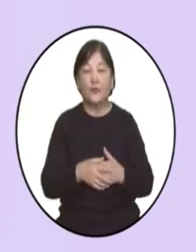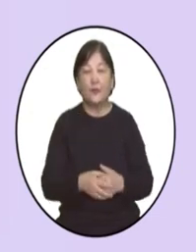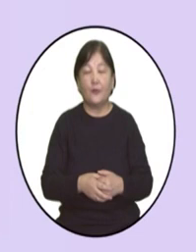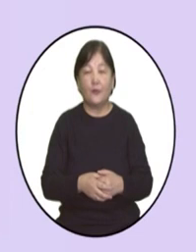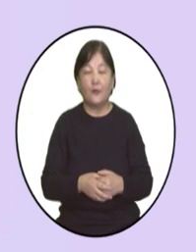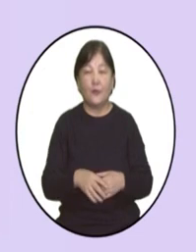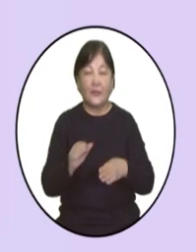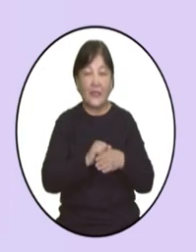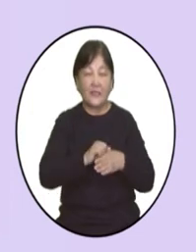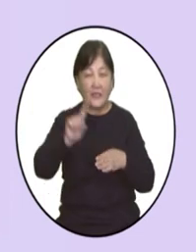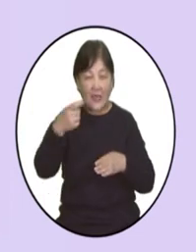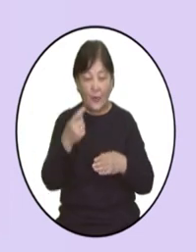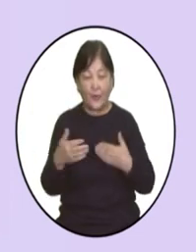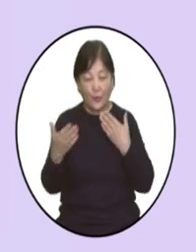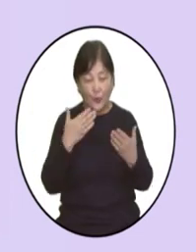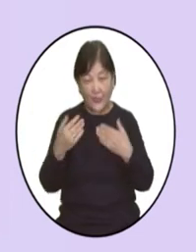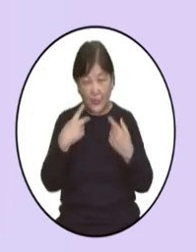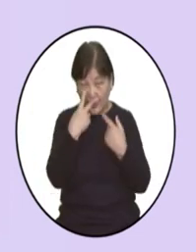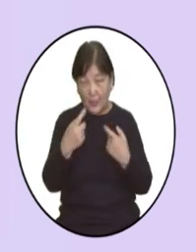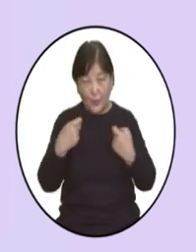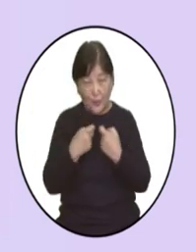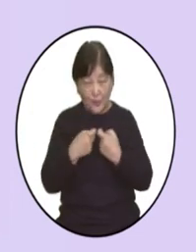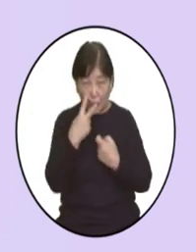За, дасгалын хариуг тулгаж үзцгээе.